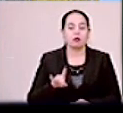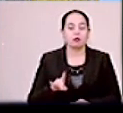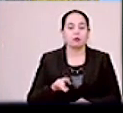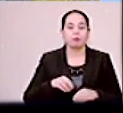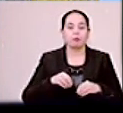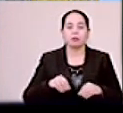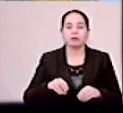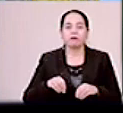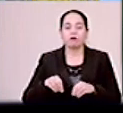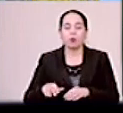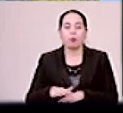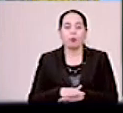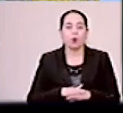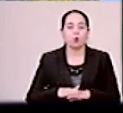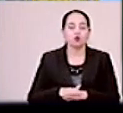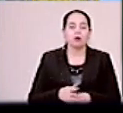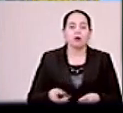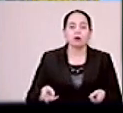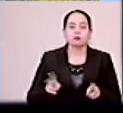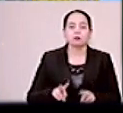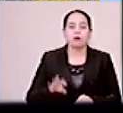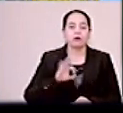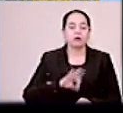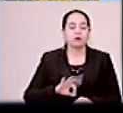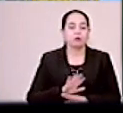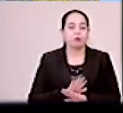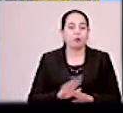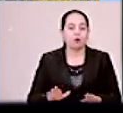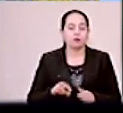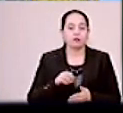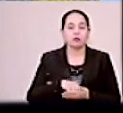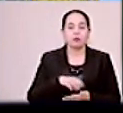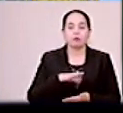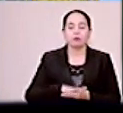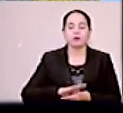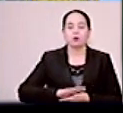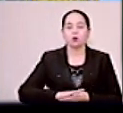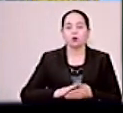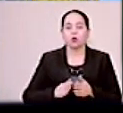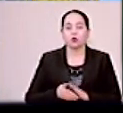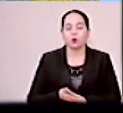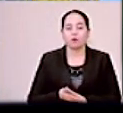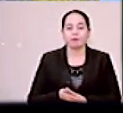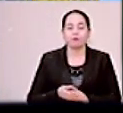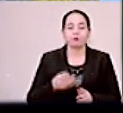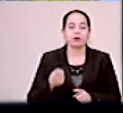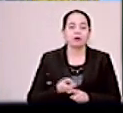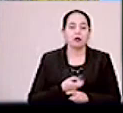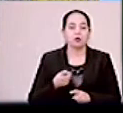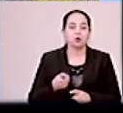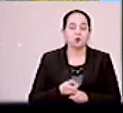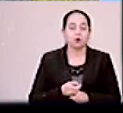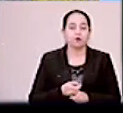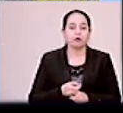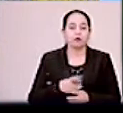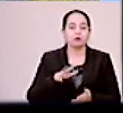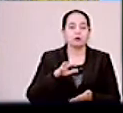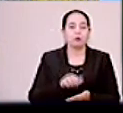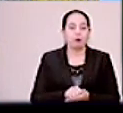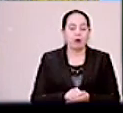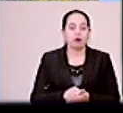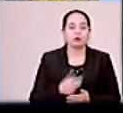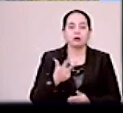посевной площади осталось неиспользованной? Записываем условия. Картофель занимает